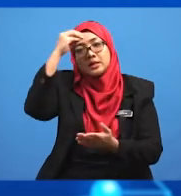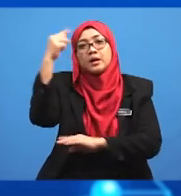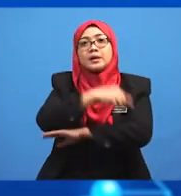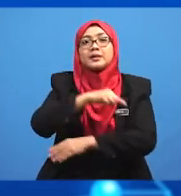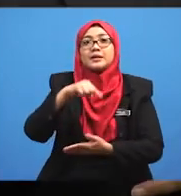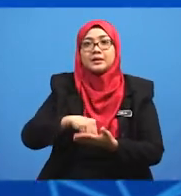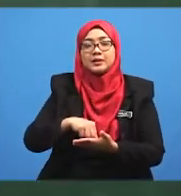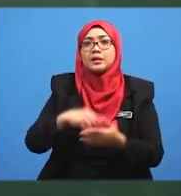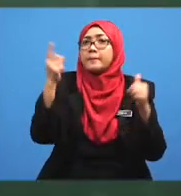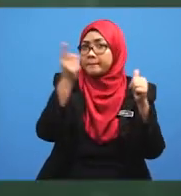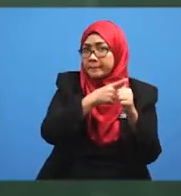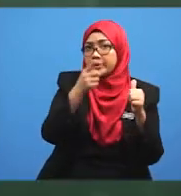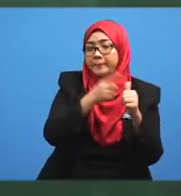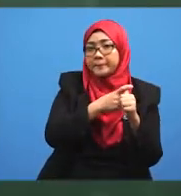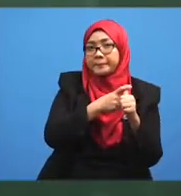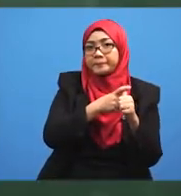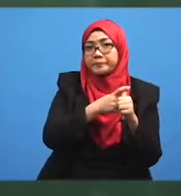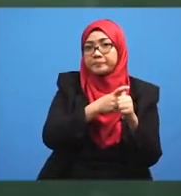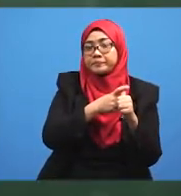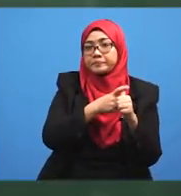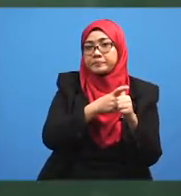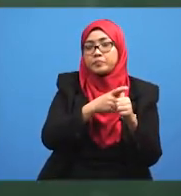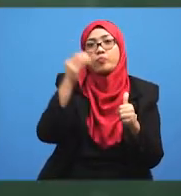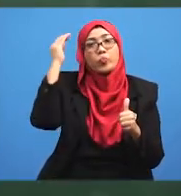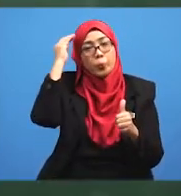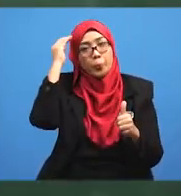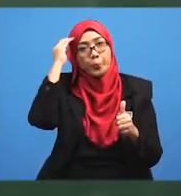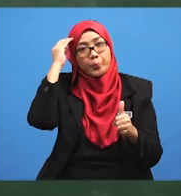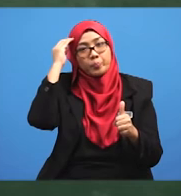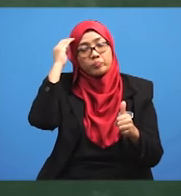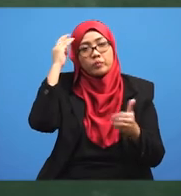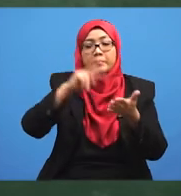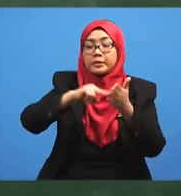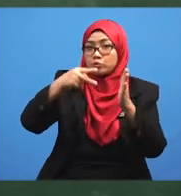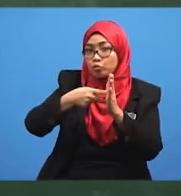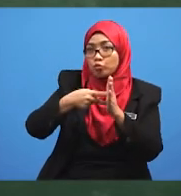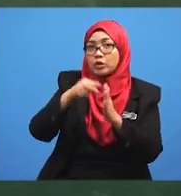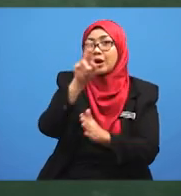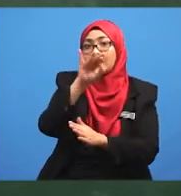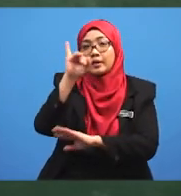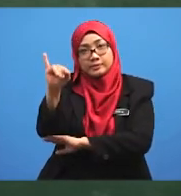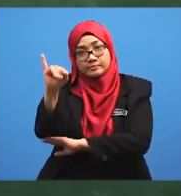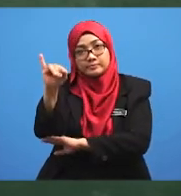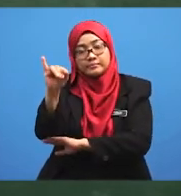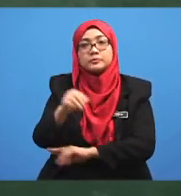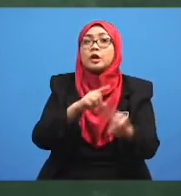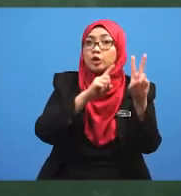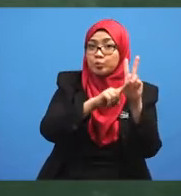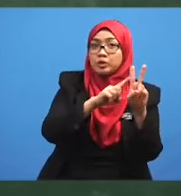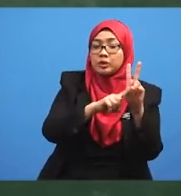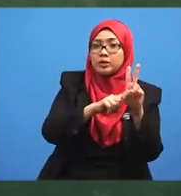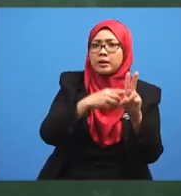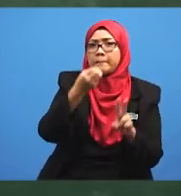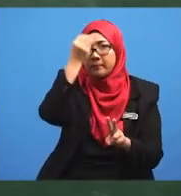ini, iaitu pertama, mentafsirkan radioisotop. Kedua,